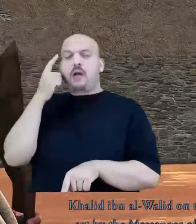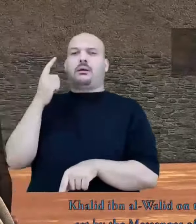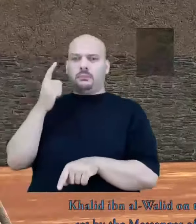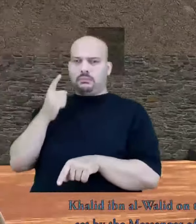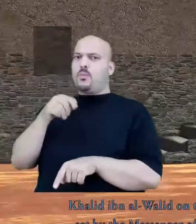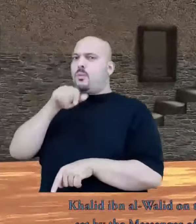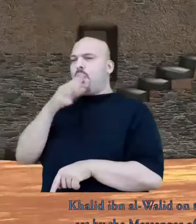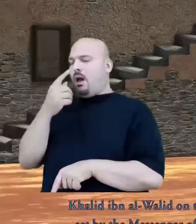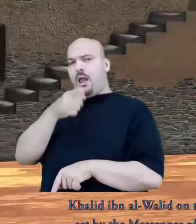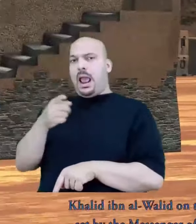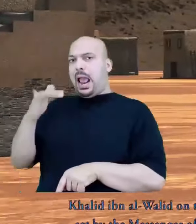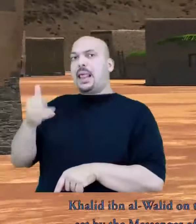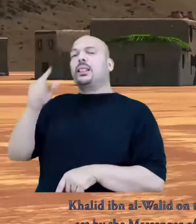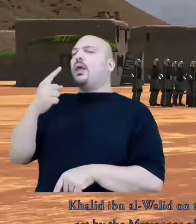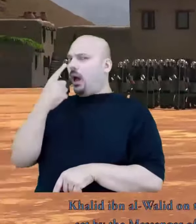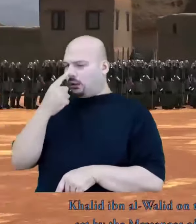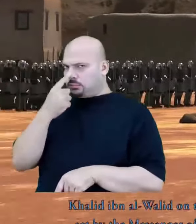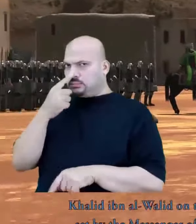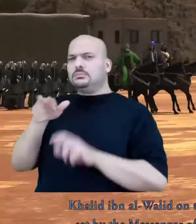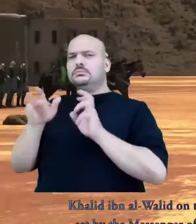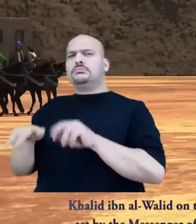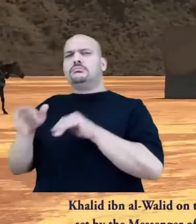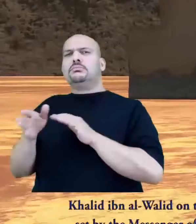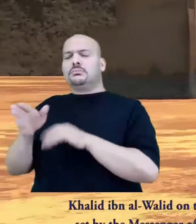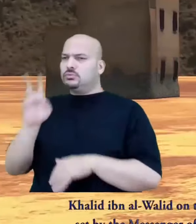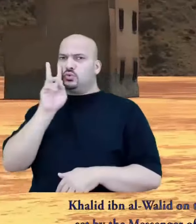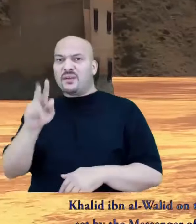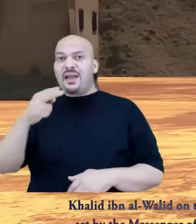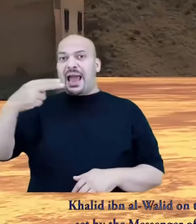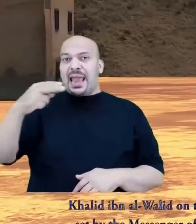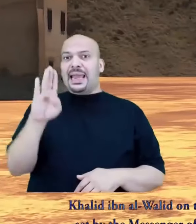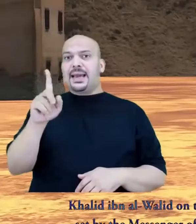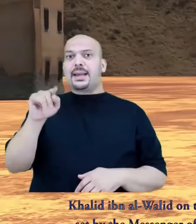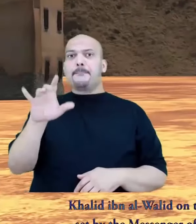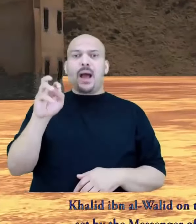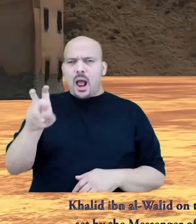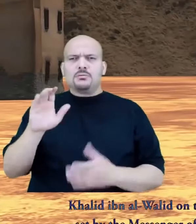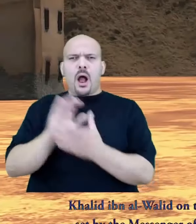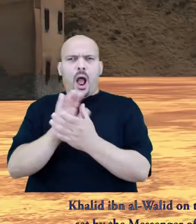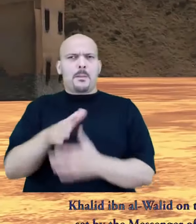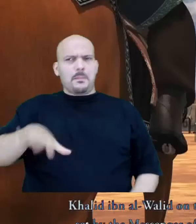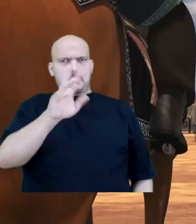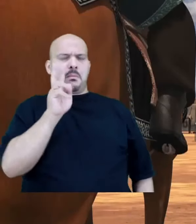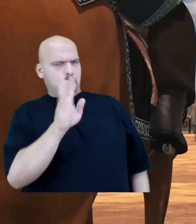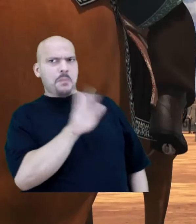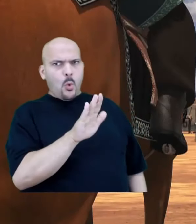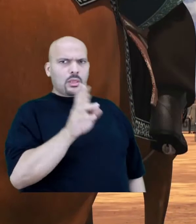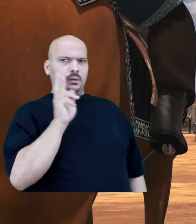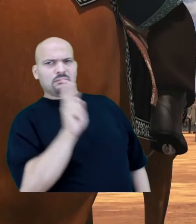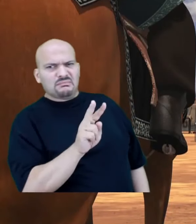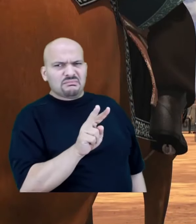الله صلى الله عليه وسلم، فيلمح عكرمة وأصحابه.